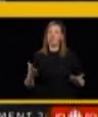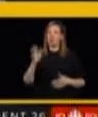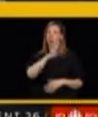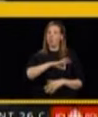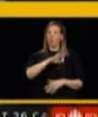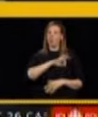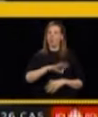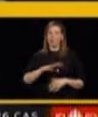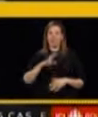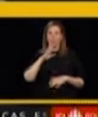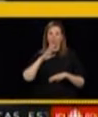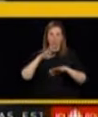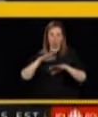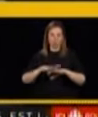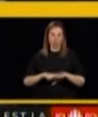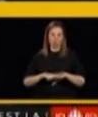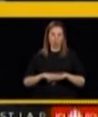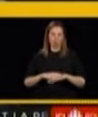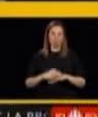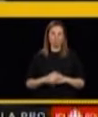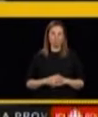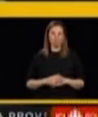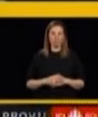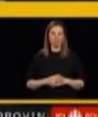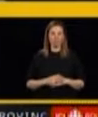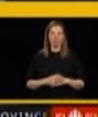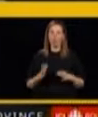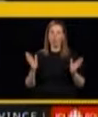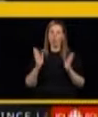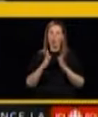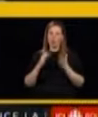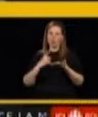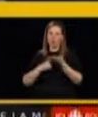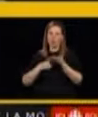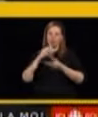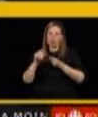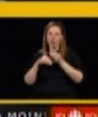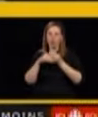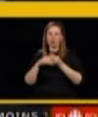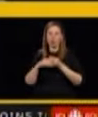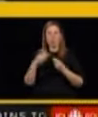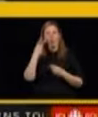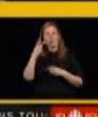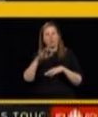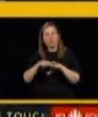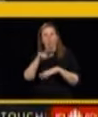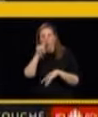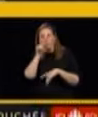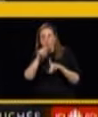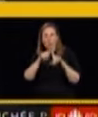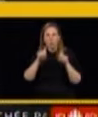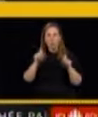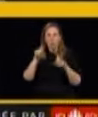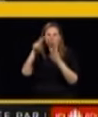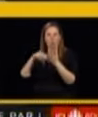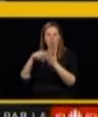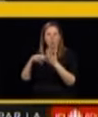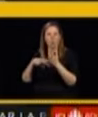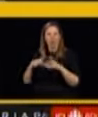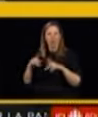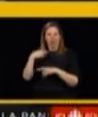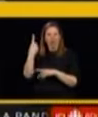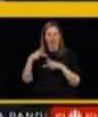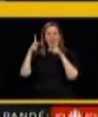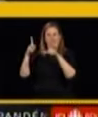ce sujet-là pour faire une mise au point. Je vois comme vous sur Twitter et ailleurs que des personnes disent